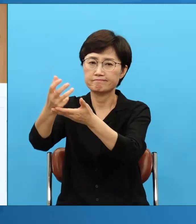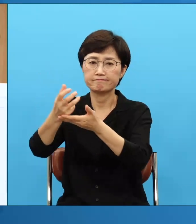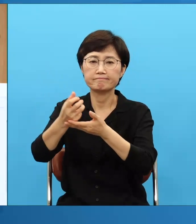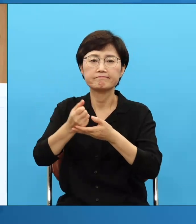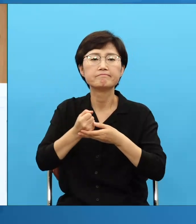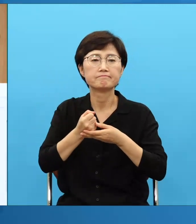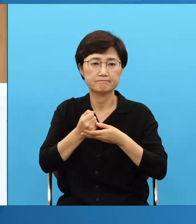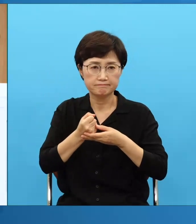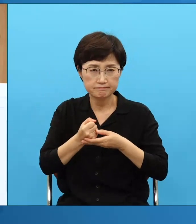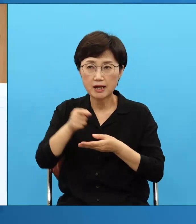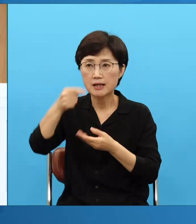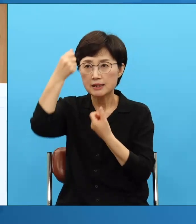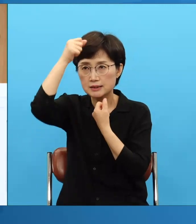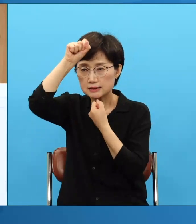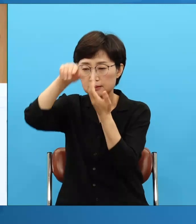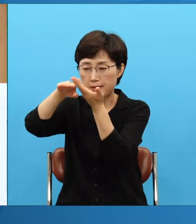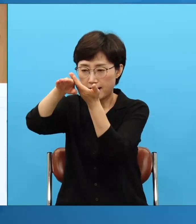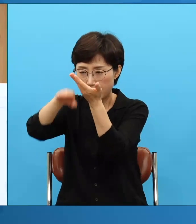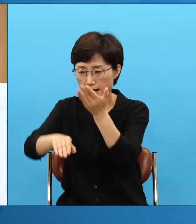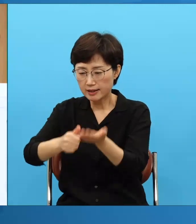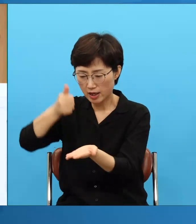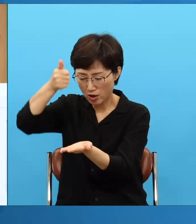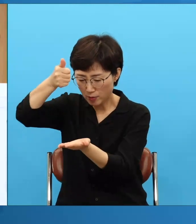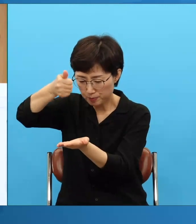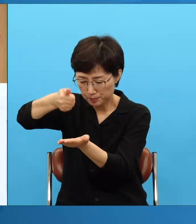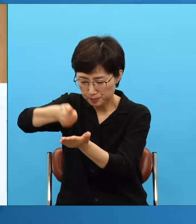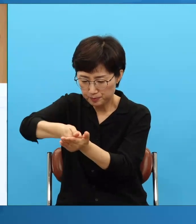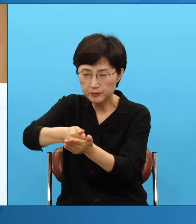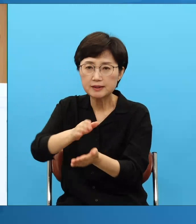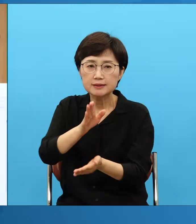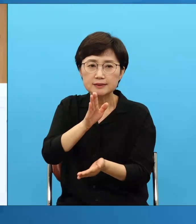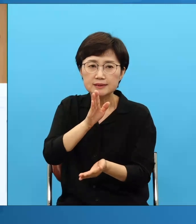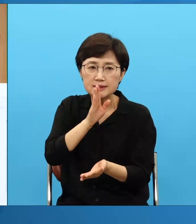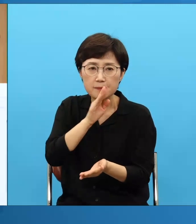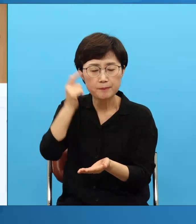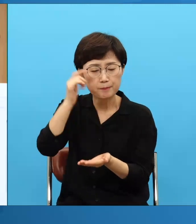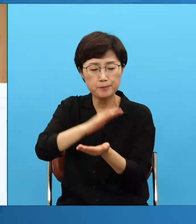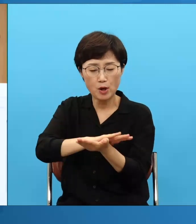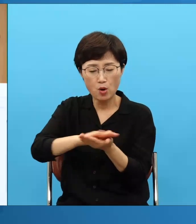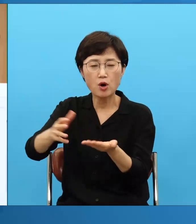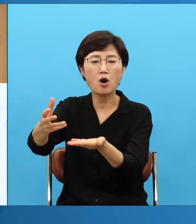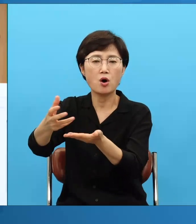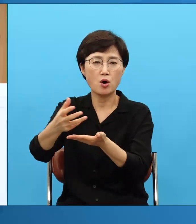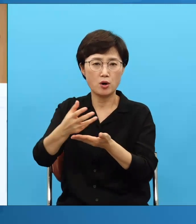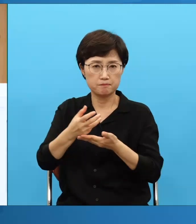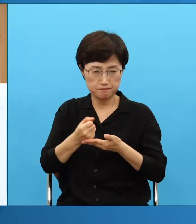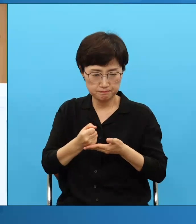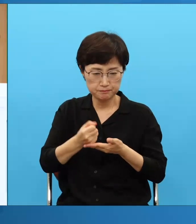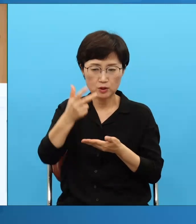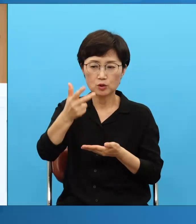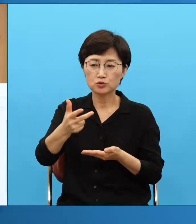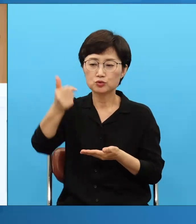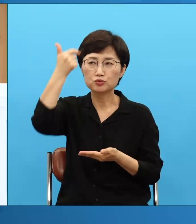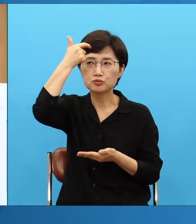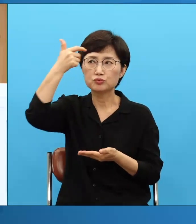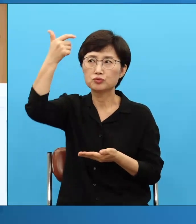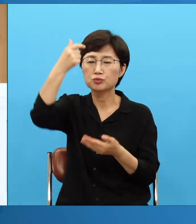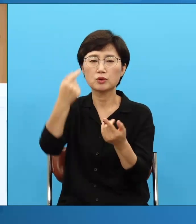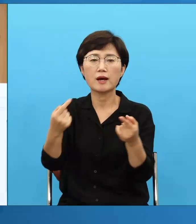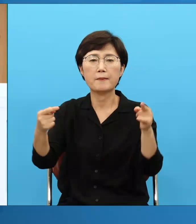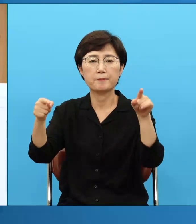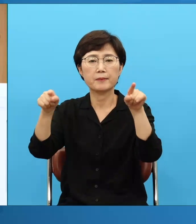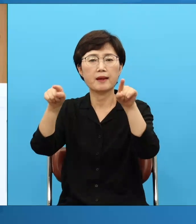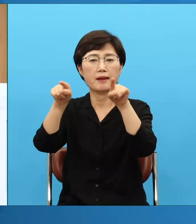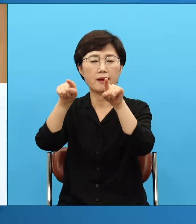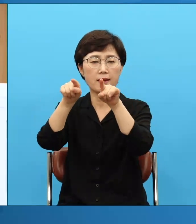입어 그 말 아래 엎드려 참된 평안 주의 영이